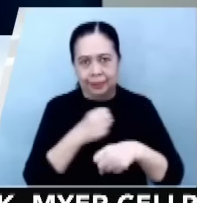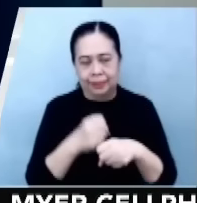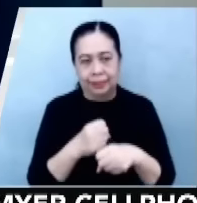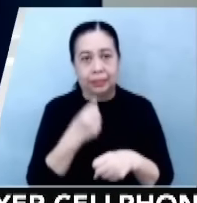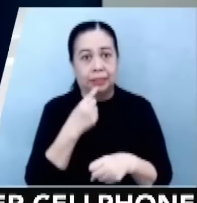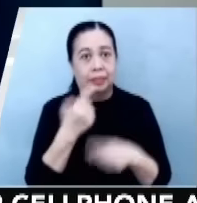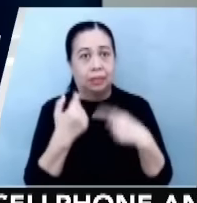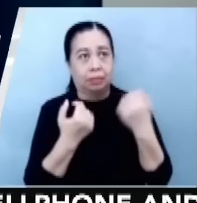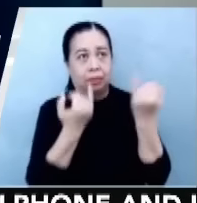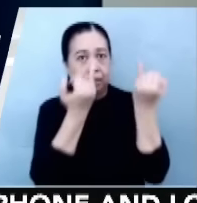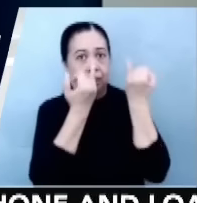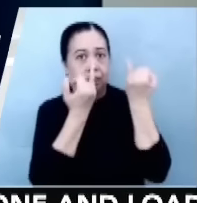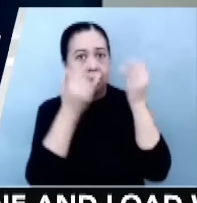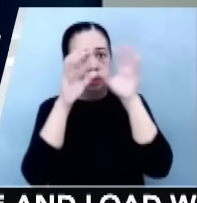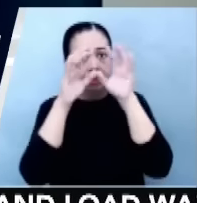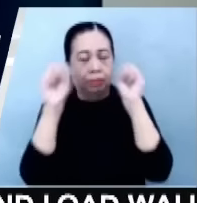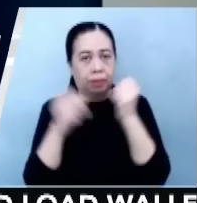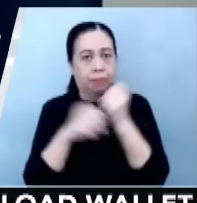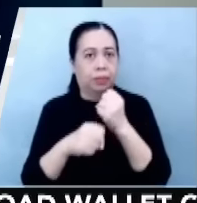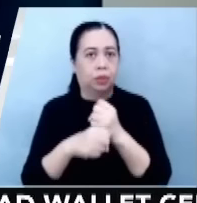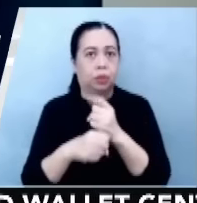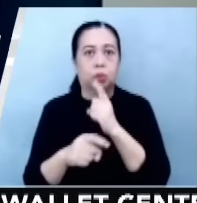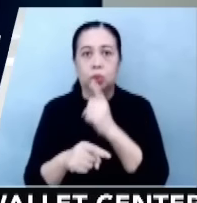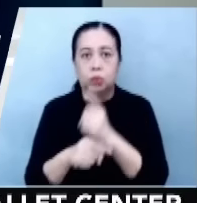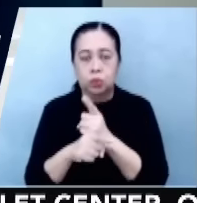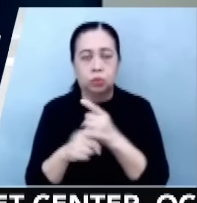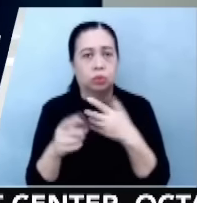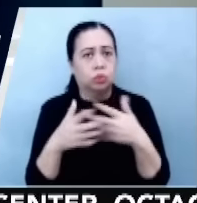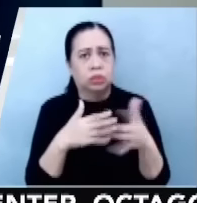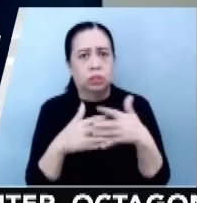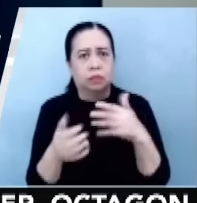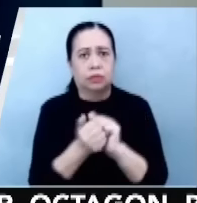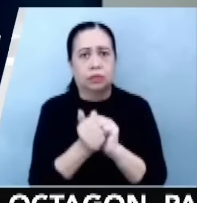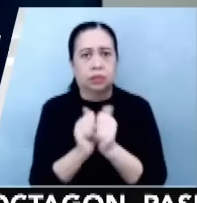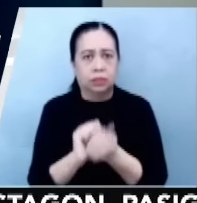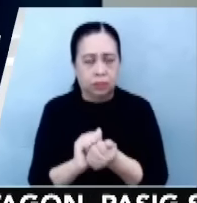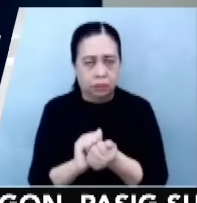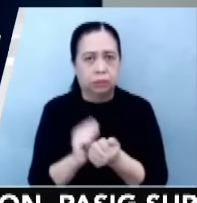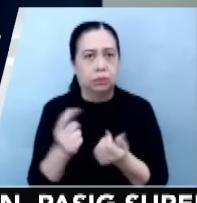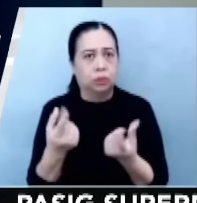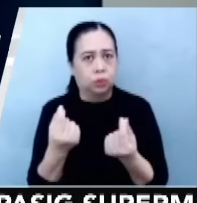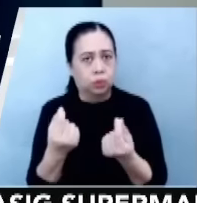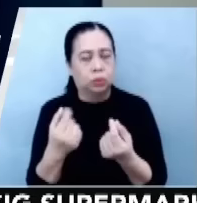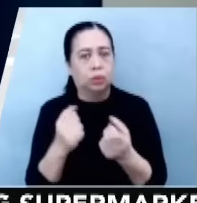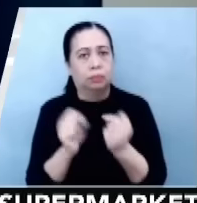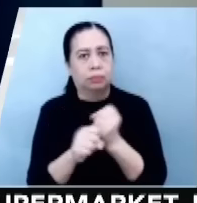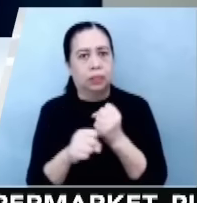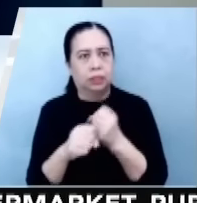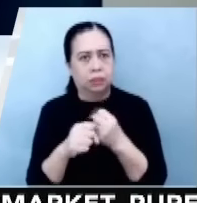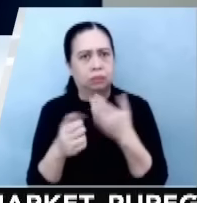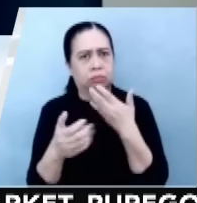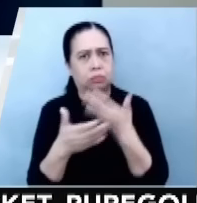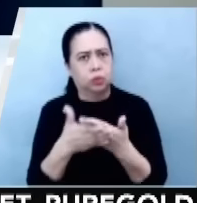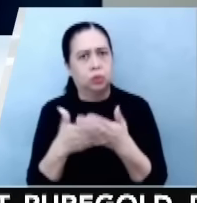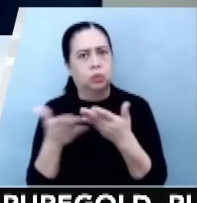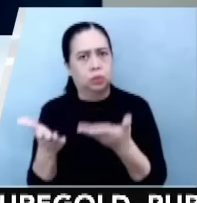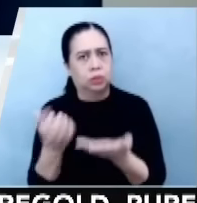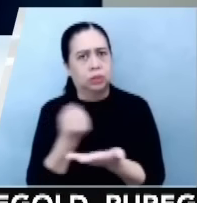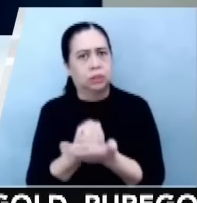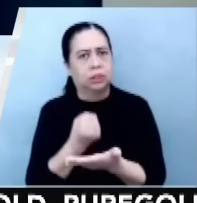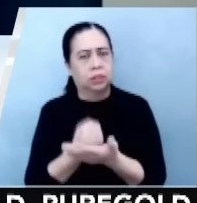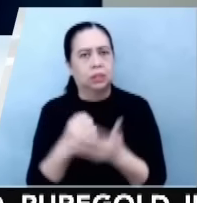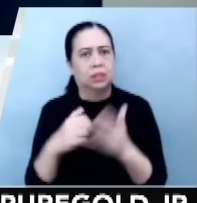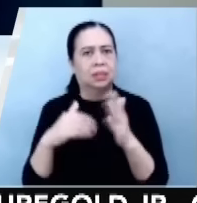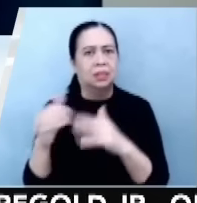presidente is to ensure that whatever adjustment that we do it Make it competitive versus the private